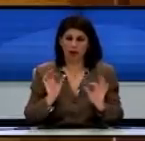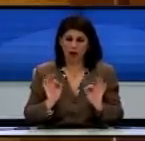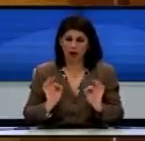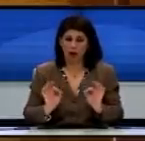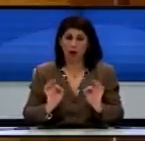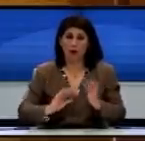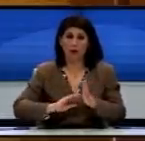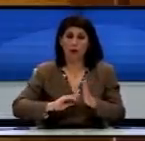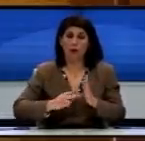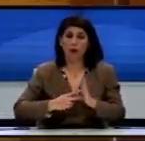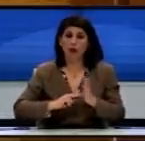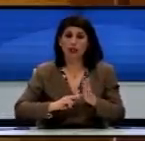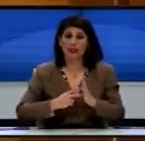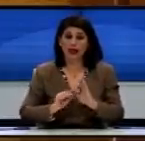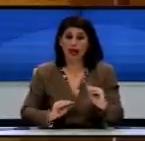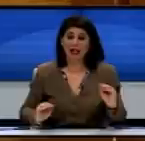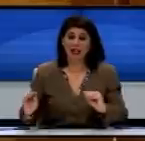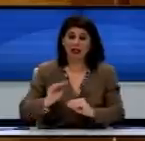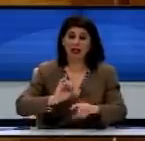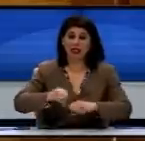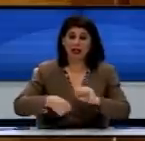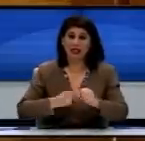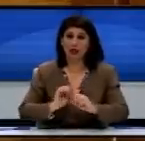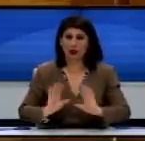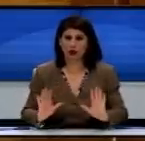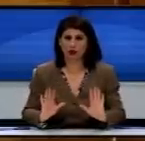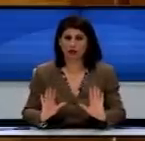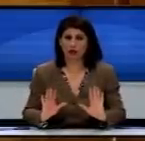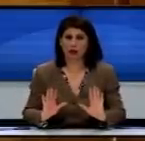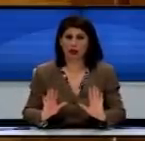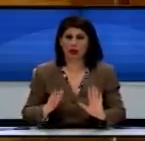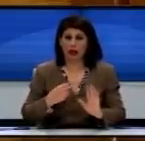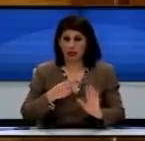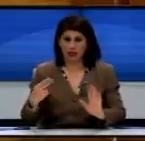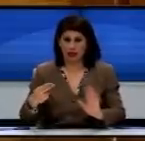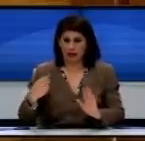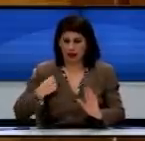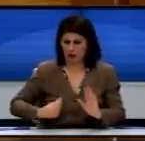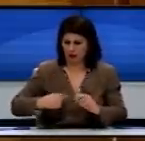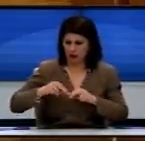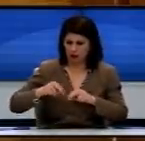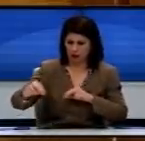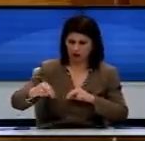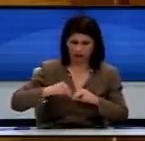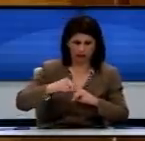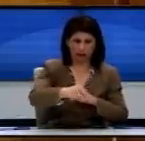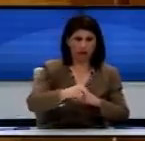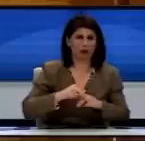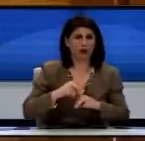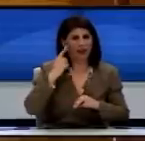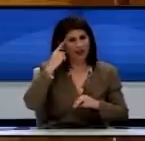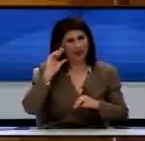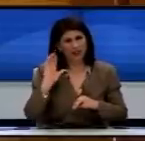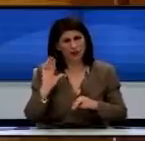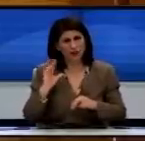προσεκτική ανακατανομή δραστηριοτήτων για το ζήτημα των διαδημοτικών μετακινήσεων. Δεν νομίζω